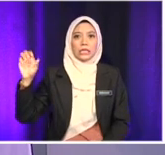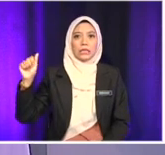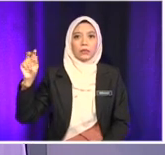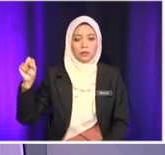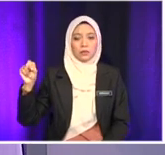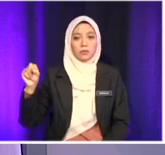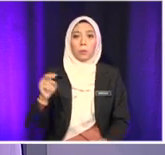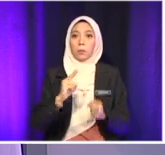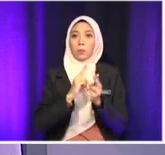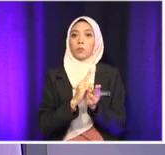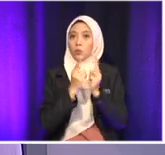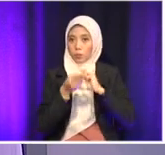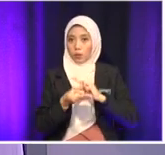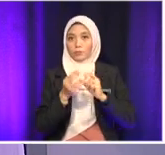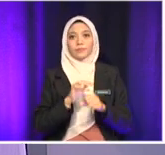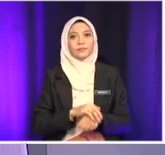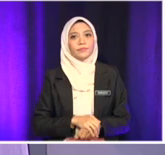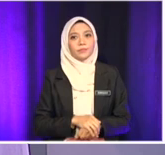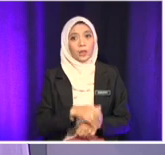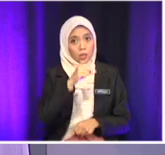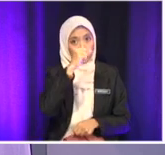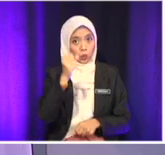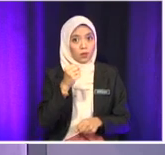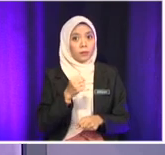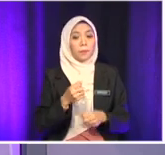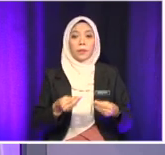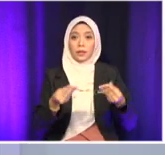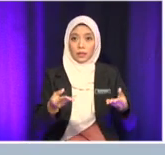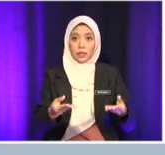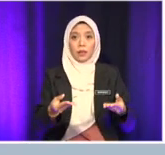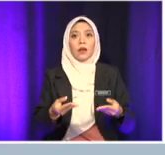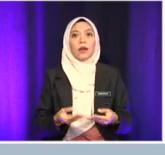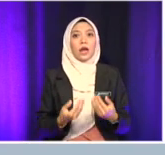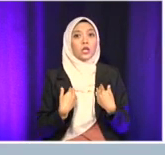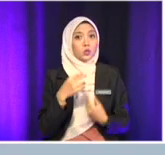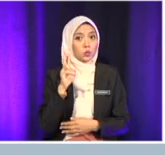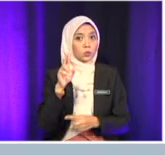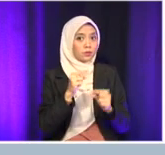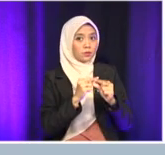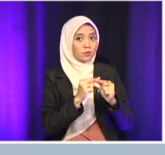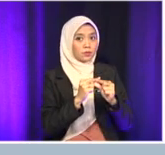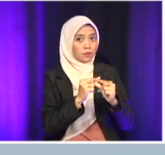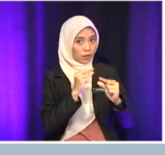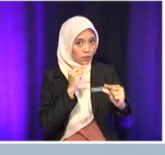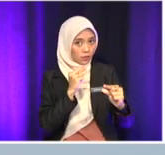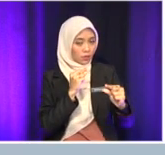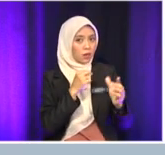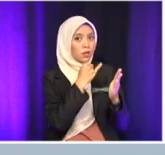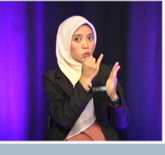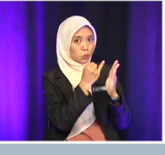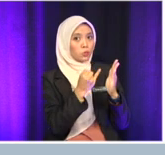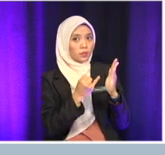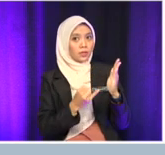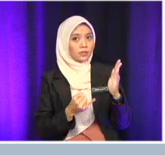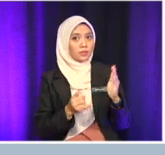soal yang diberi yang diberi ada dua garis yang telah dilukis dan murid-murid dikehendaki melukis satu garis